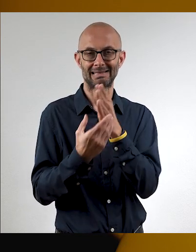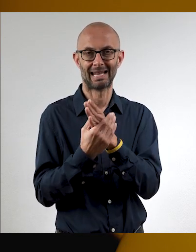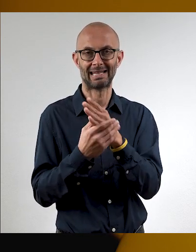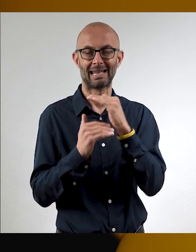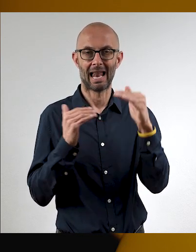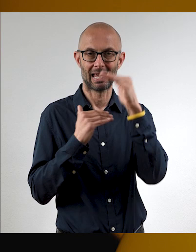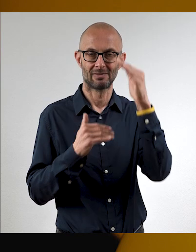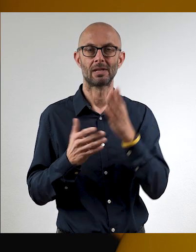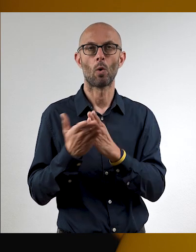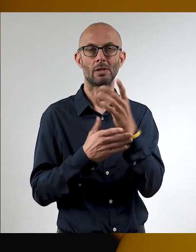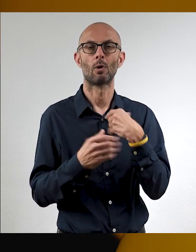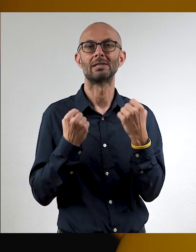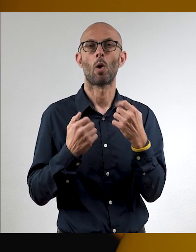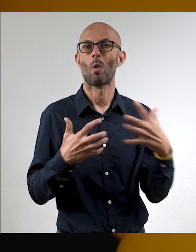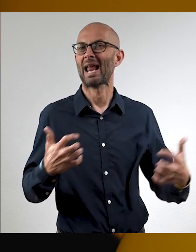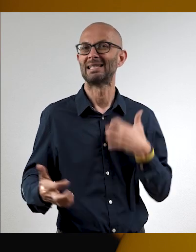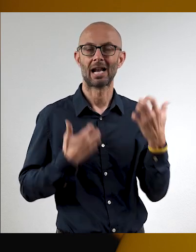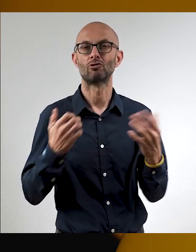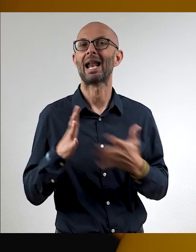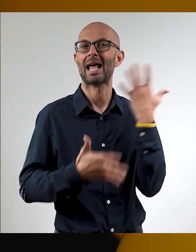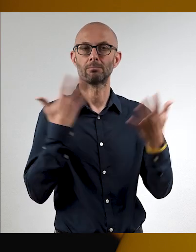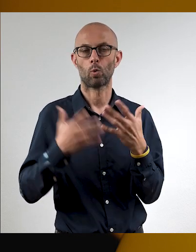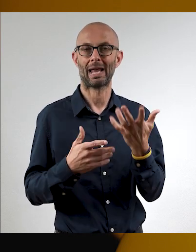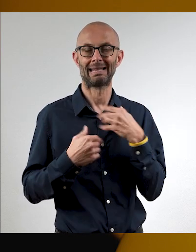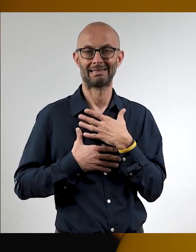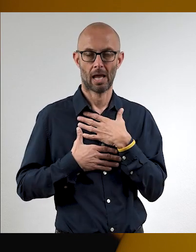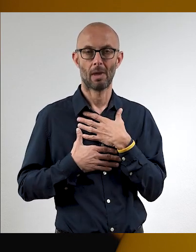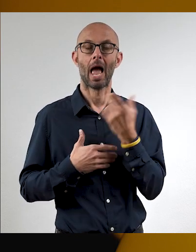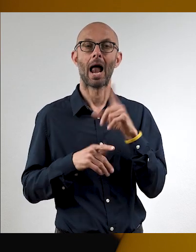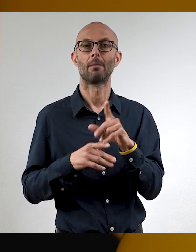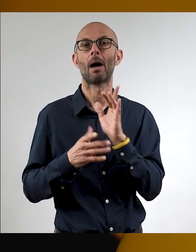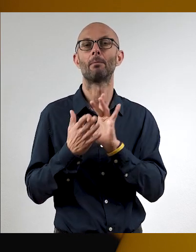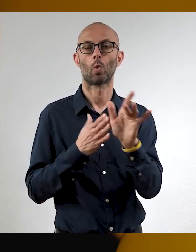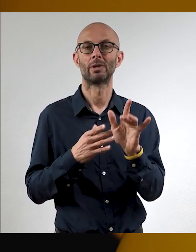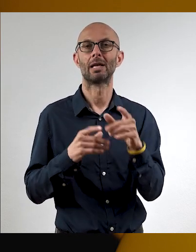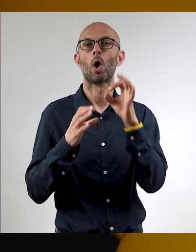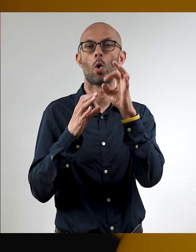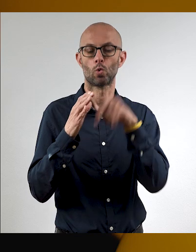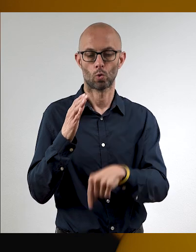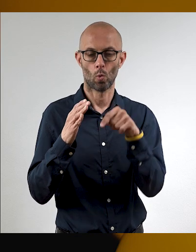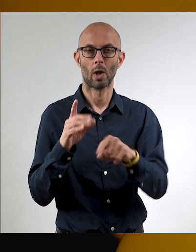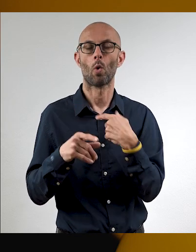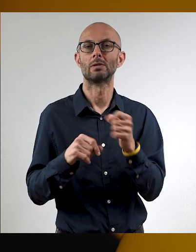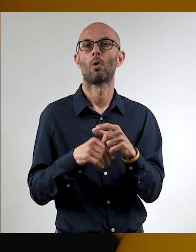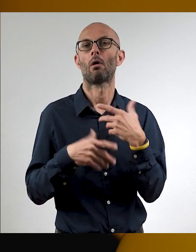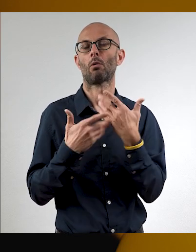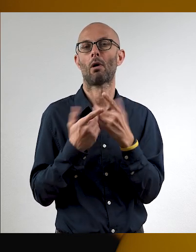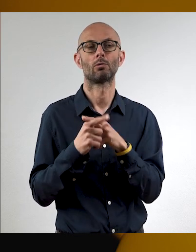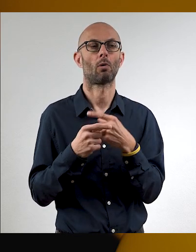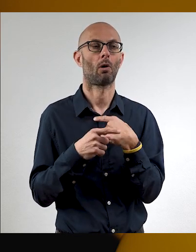lestve proti, ko smo zelo razdraženi, razburjeni iz sebe, ali pa proti dnu lestve, ko postanemo